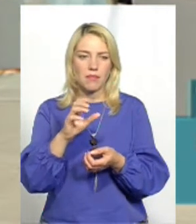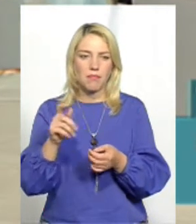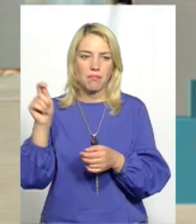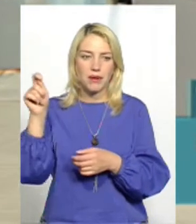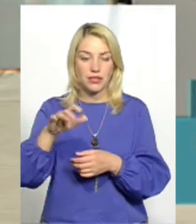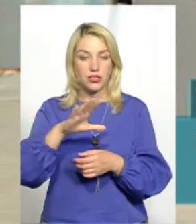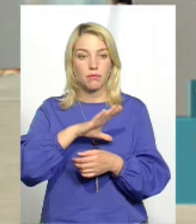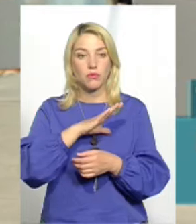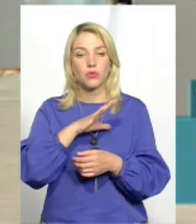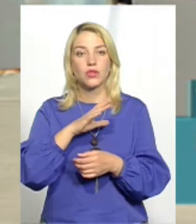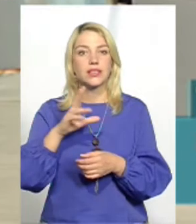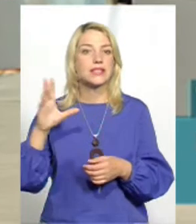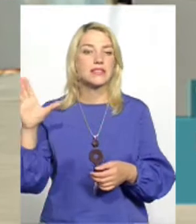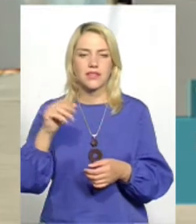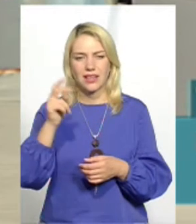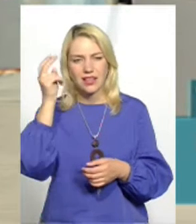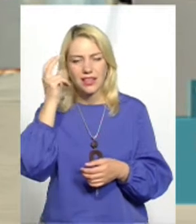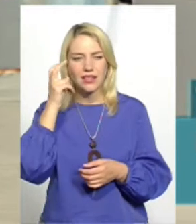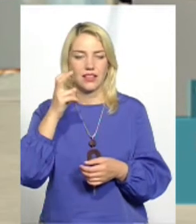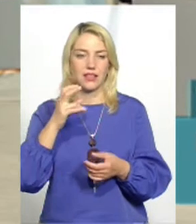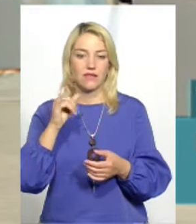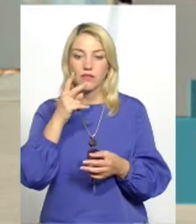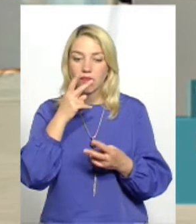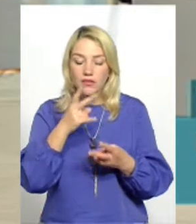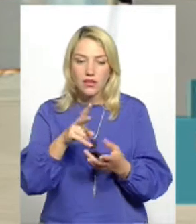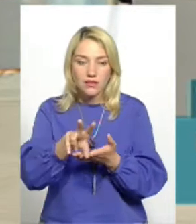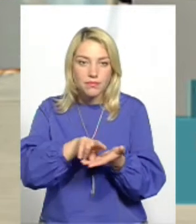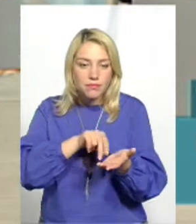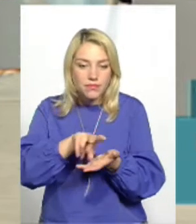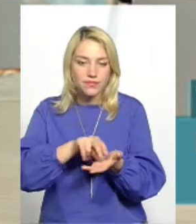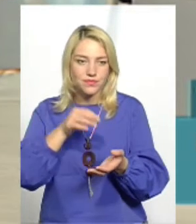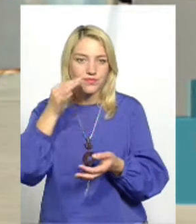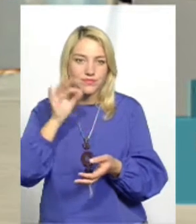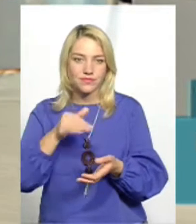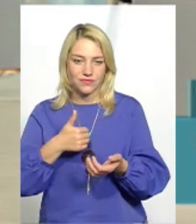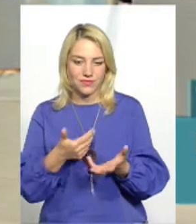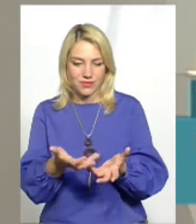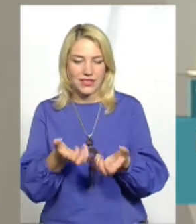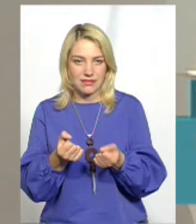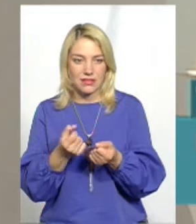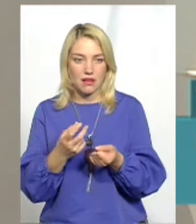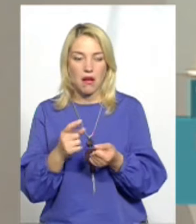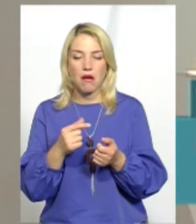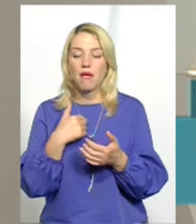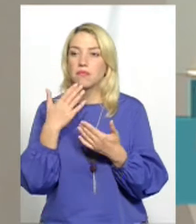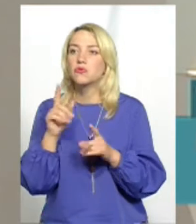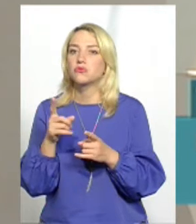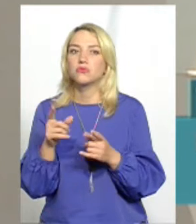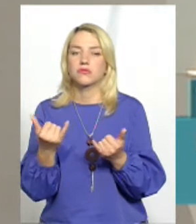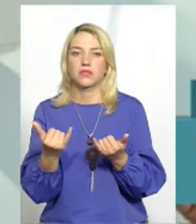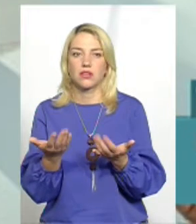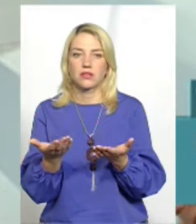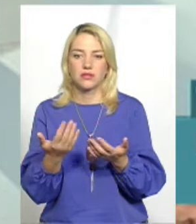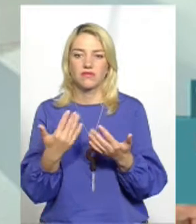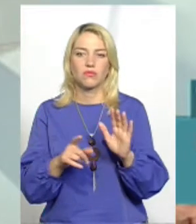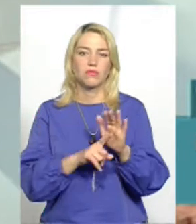Приїздили зі всіх із Києва і далі дивитися, досвід. Ну, а чому ж забруднюють? Пішли